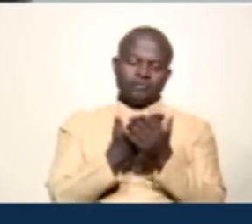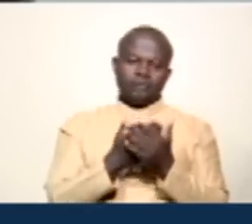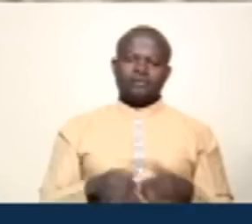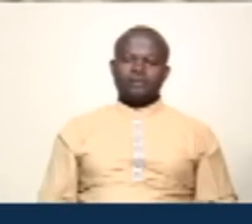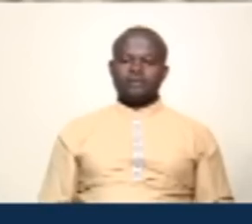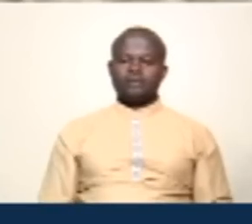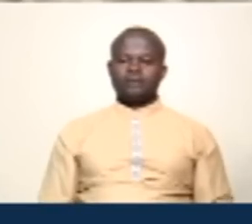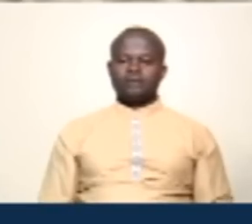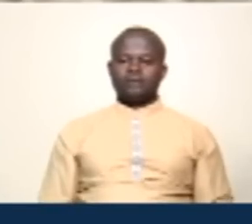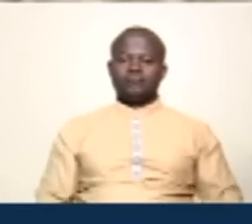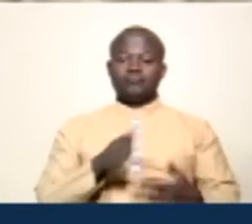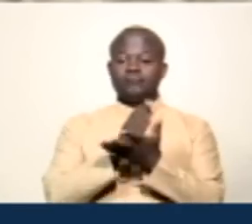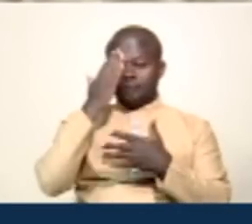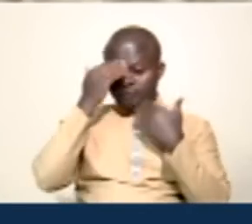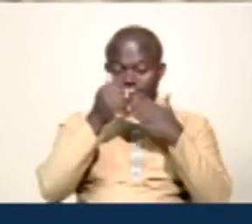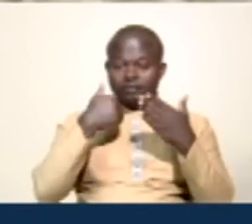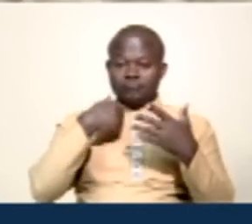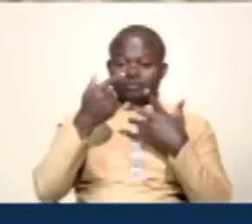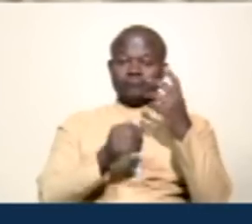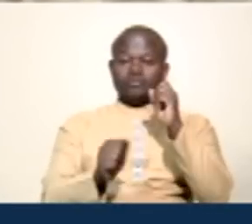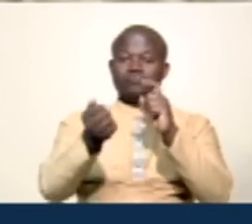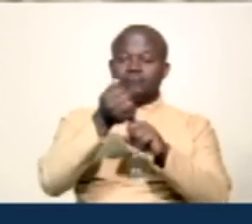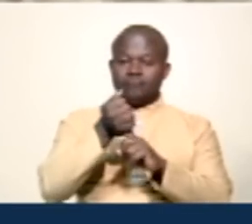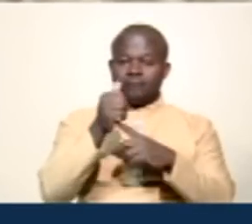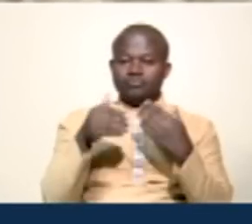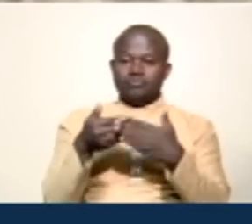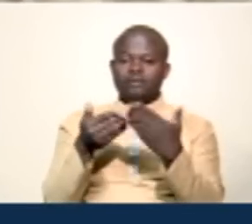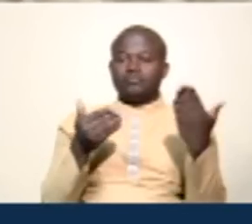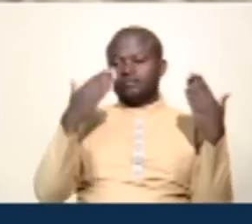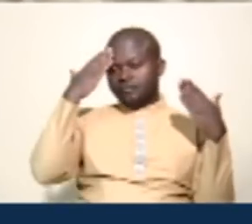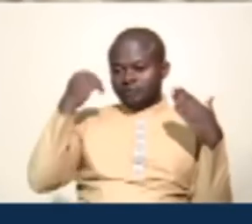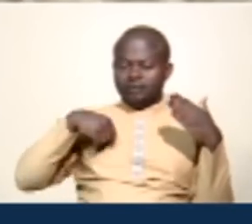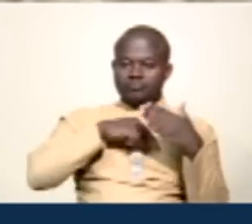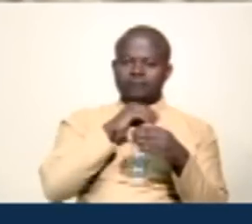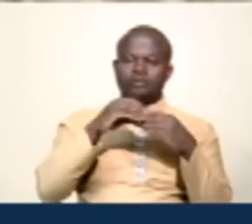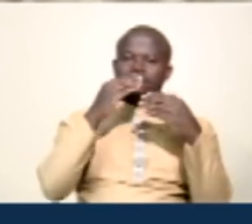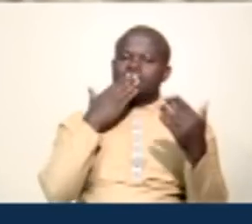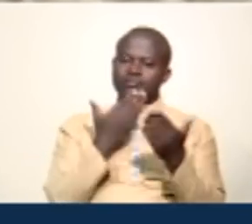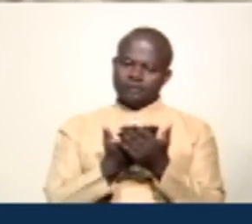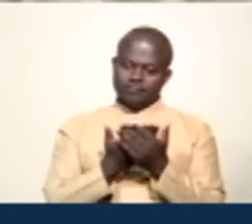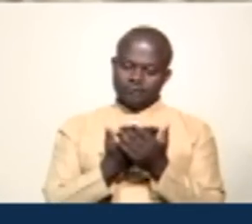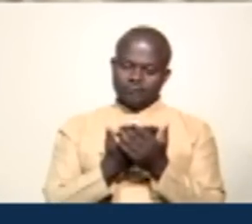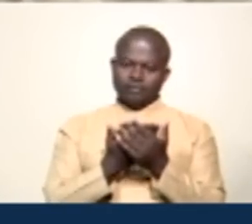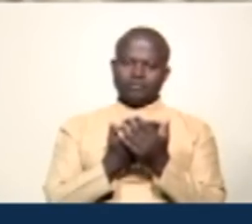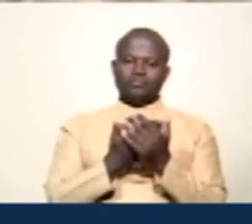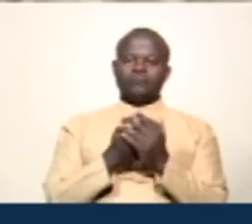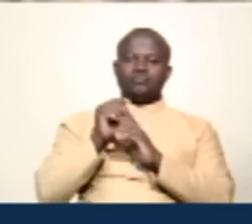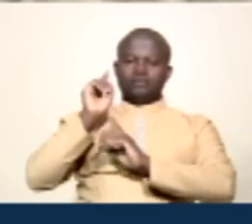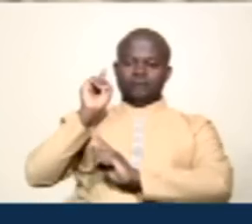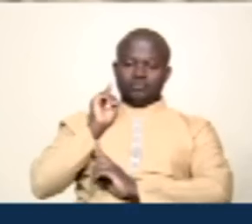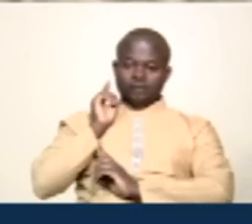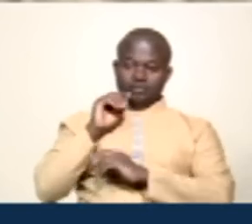nta kibazo. Burya kugira ngo ugire icyo ugeraho nuko tubikesha ubuyobozi bwiza